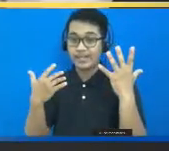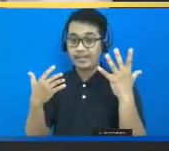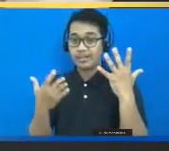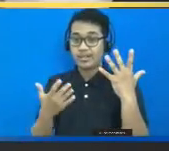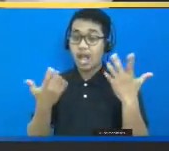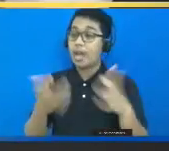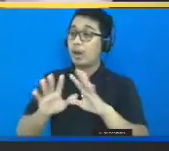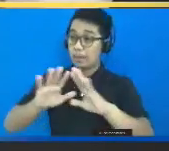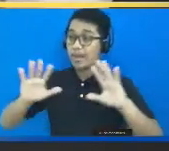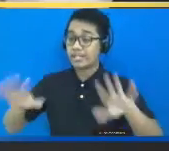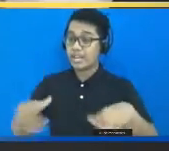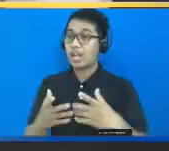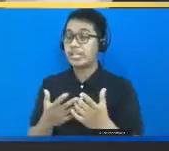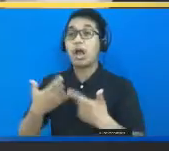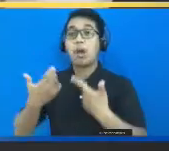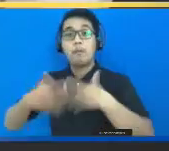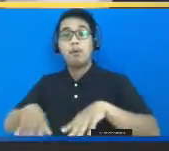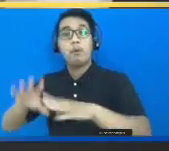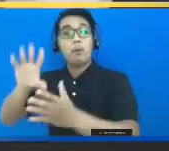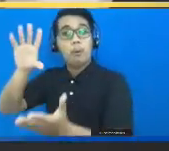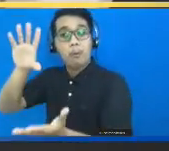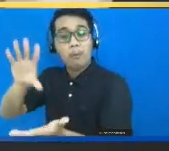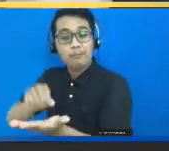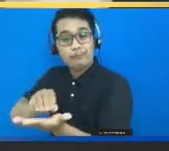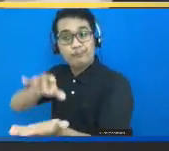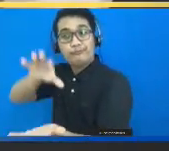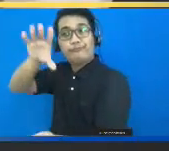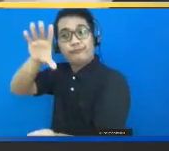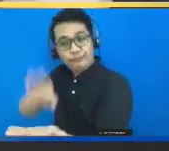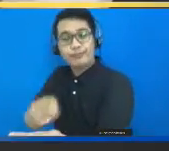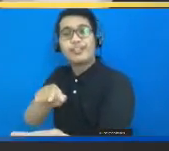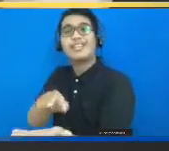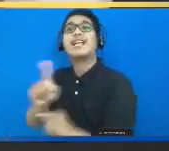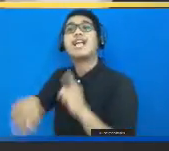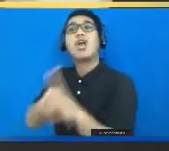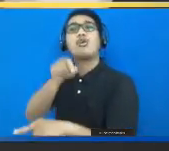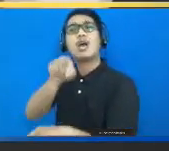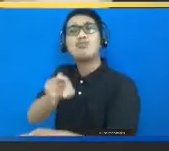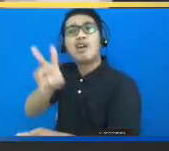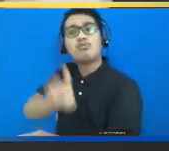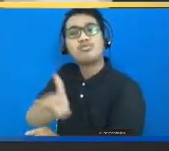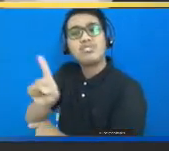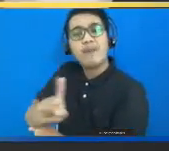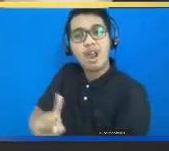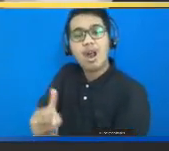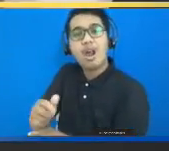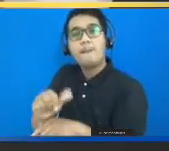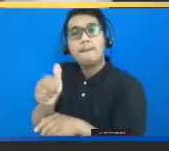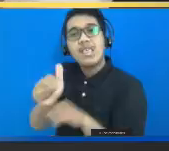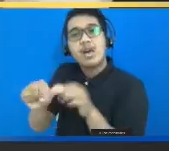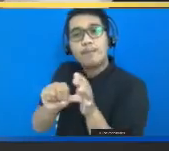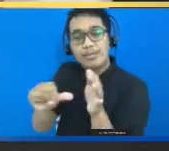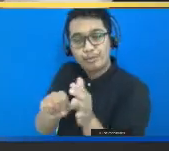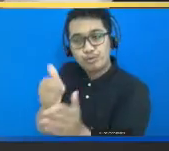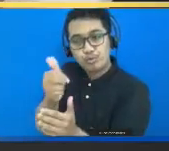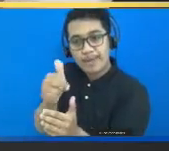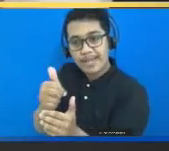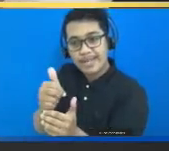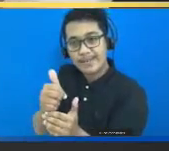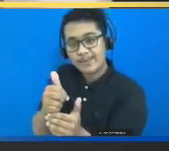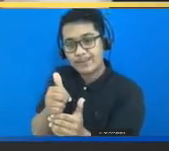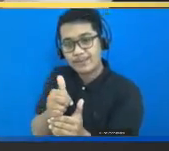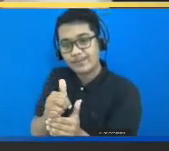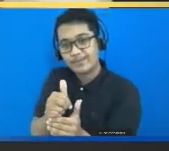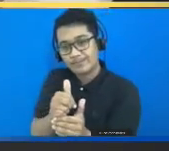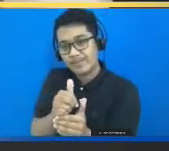banyak gitu yang akan dibahas habiskan segitu gitu tapi kalau dari kamu sendiri harusnya tuh di mana sih yang ngebantu banget gitu supaya orang-orang